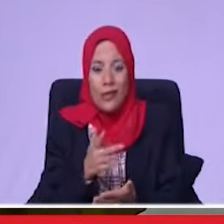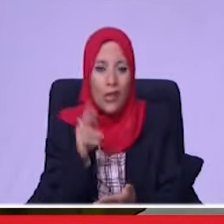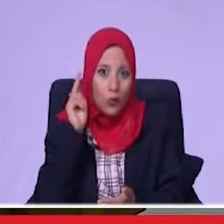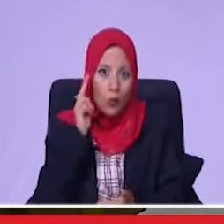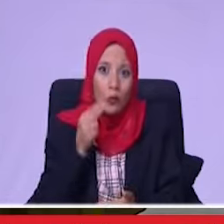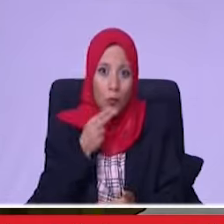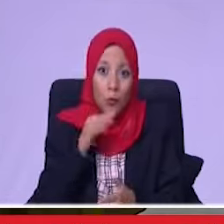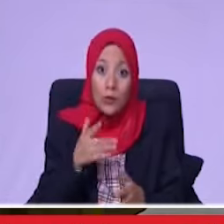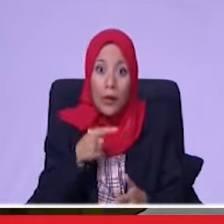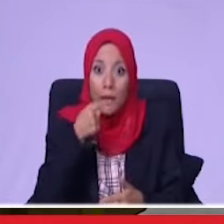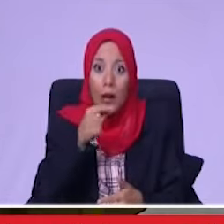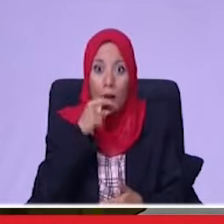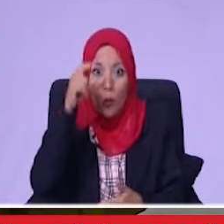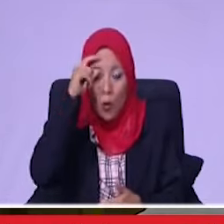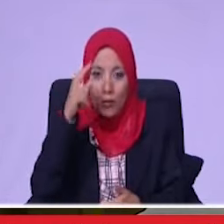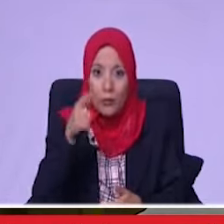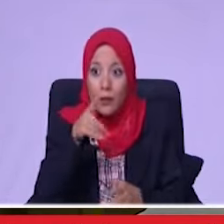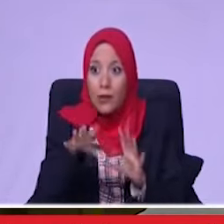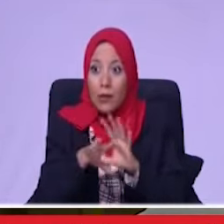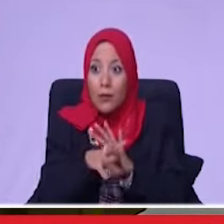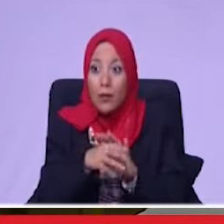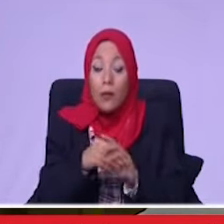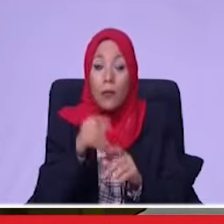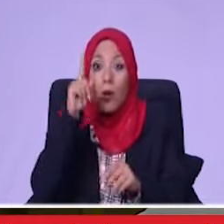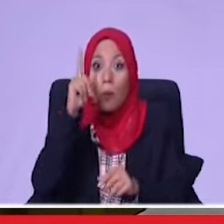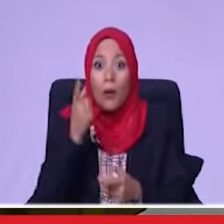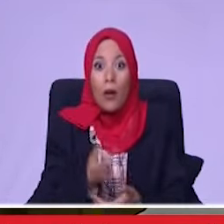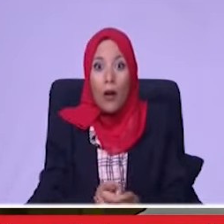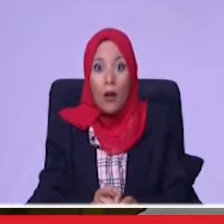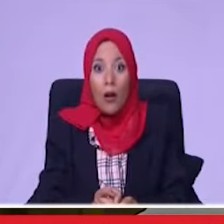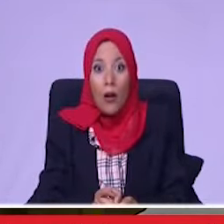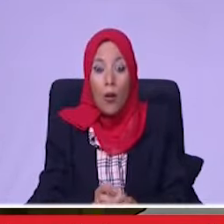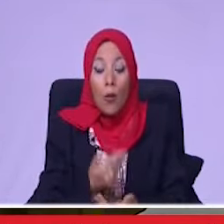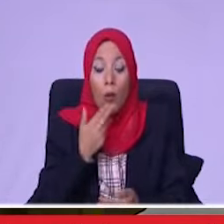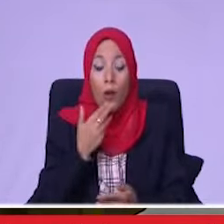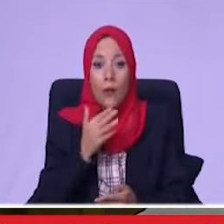يعني هنا في معجزة، أصلح إحنا هنا قدام معجزة إن إنسان